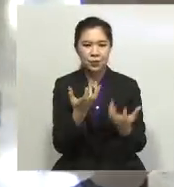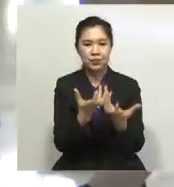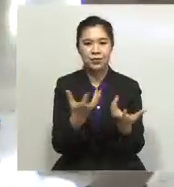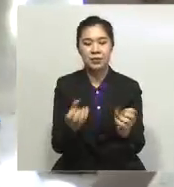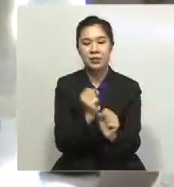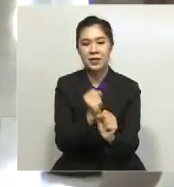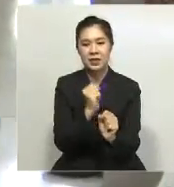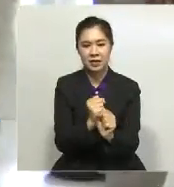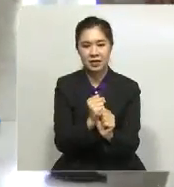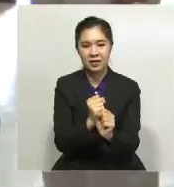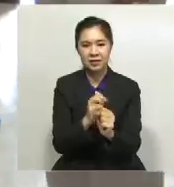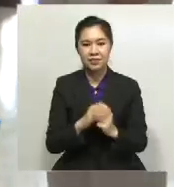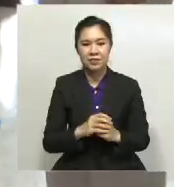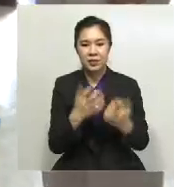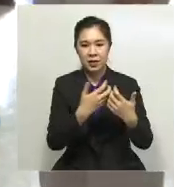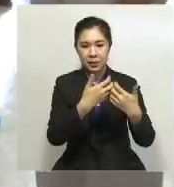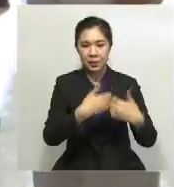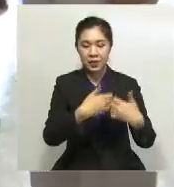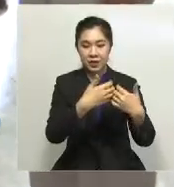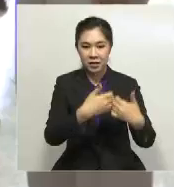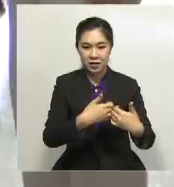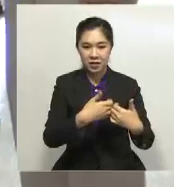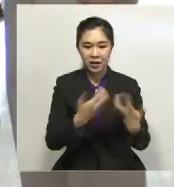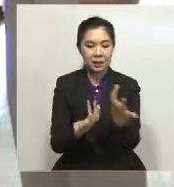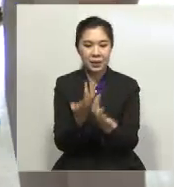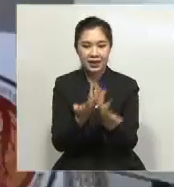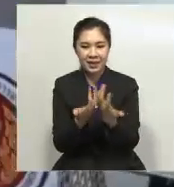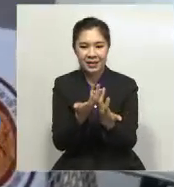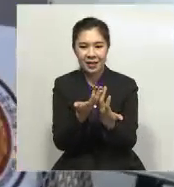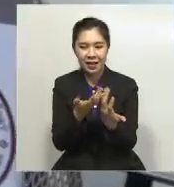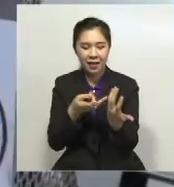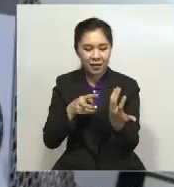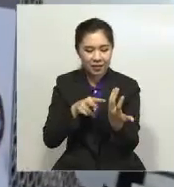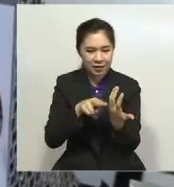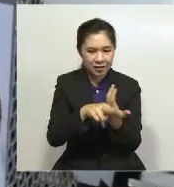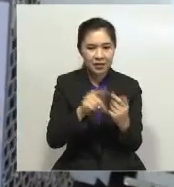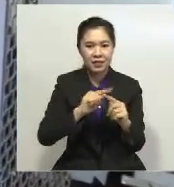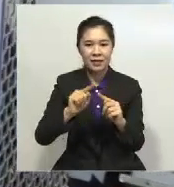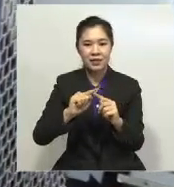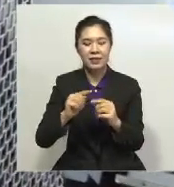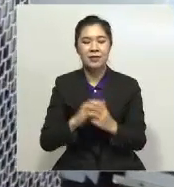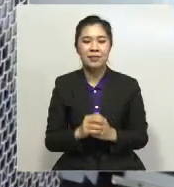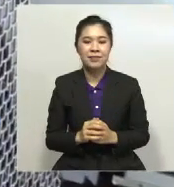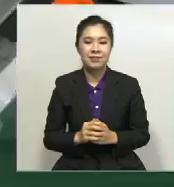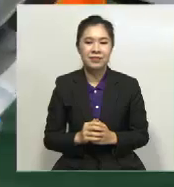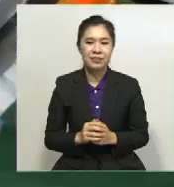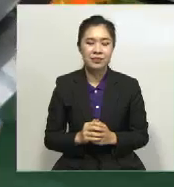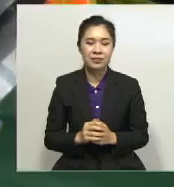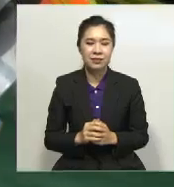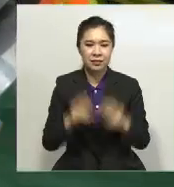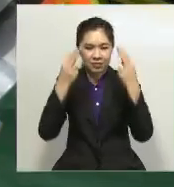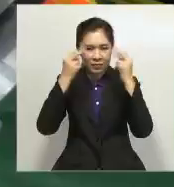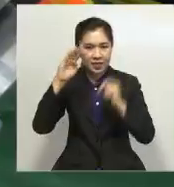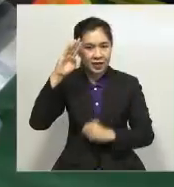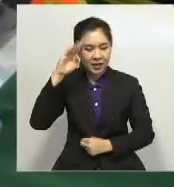ชวันทัศน์ที่ได้นำเครื่องตัดหญ้าทั่วไปมาดัดแปลงเป็นเครื่องดำนาขนาดเล็กโดยนายกรัฐมนตรี